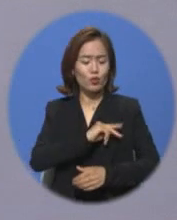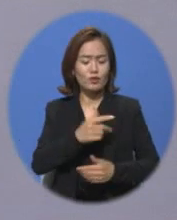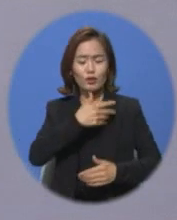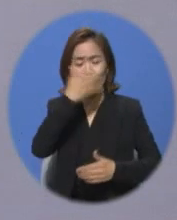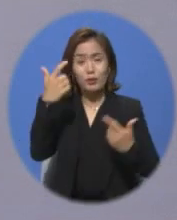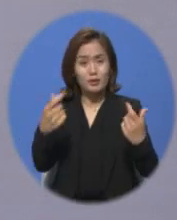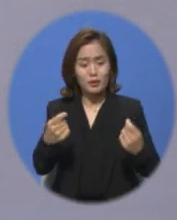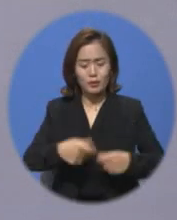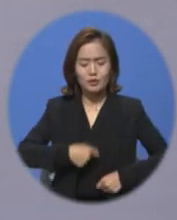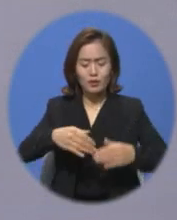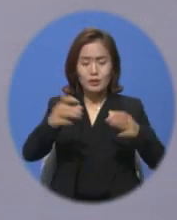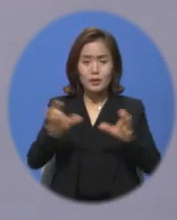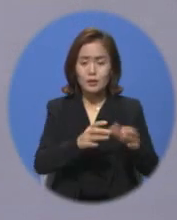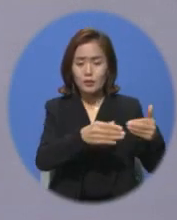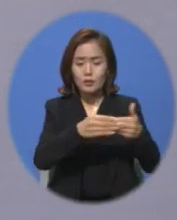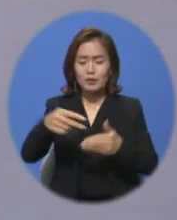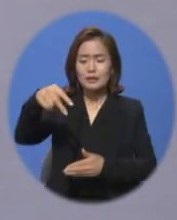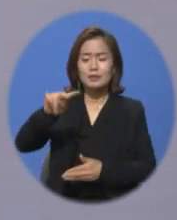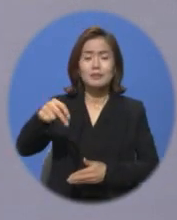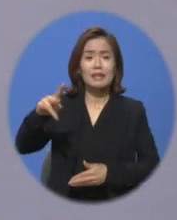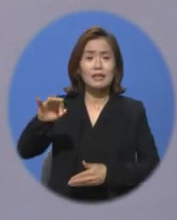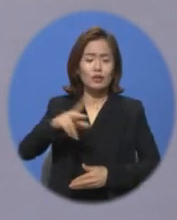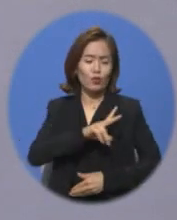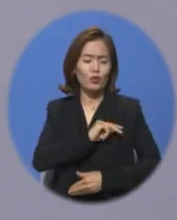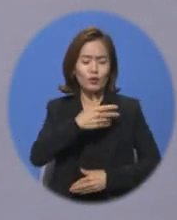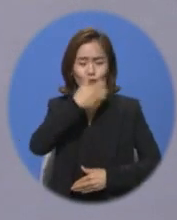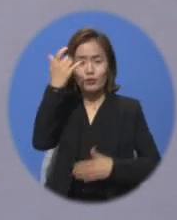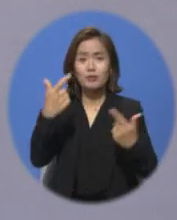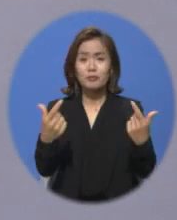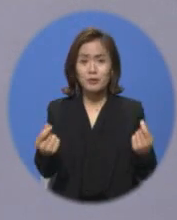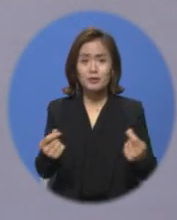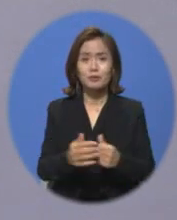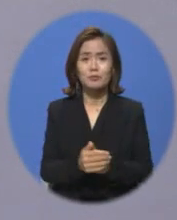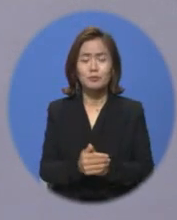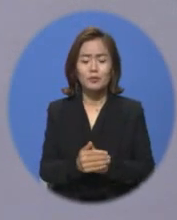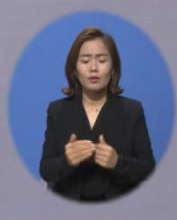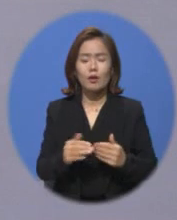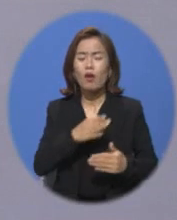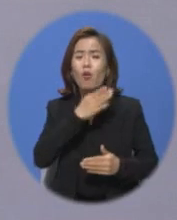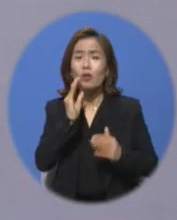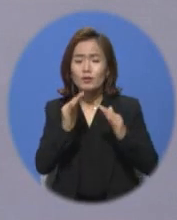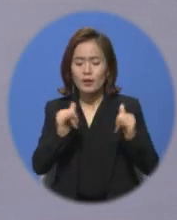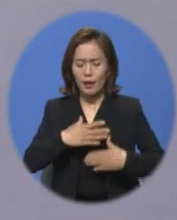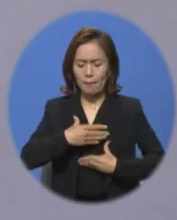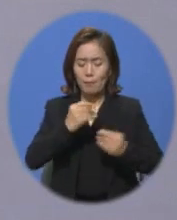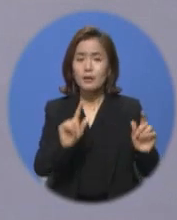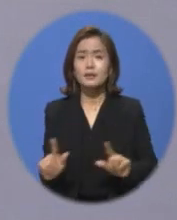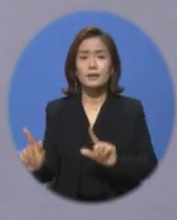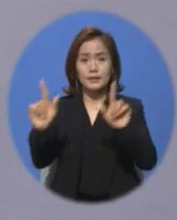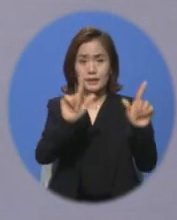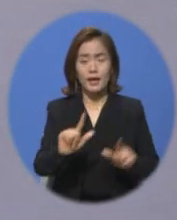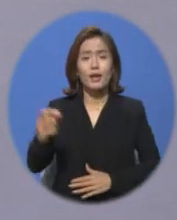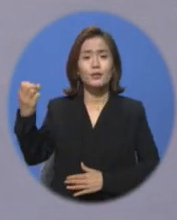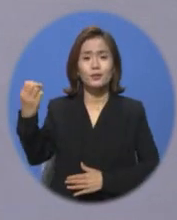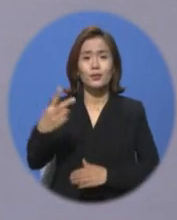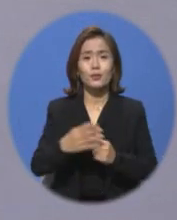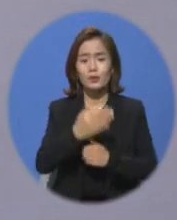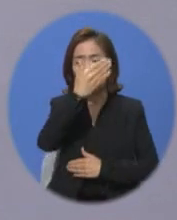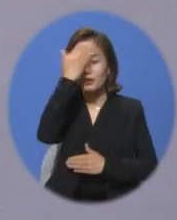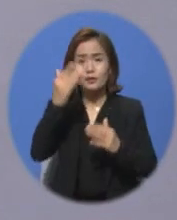과 정의당을이끌고계신심상중의원님의꿈이기도합니다.저는 정의당의이승남입니다.